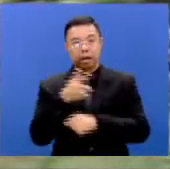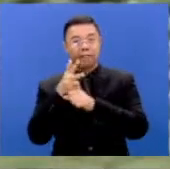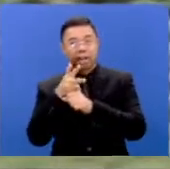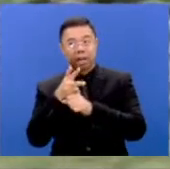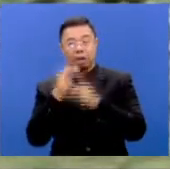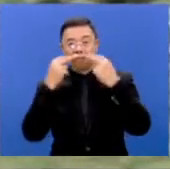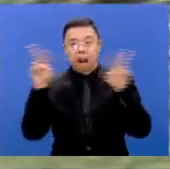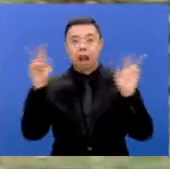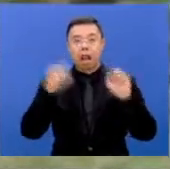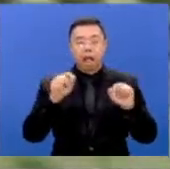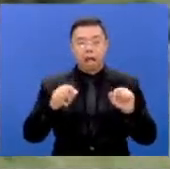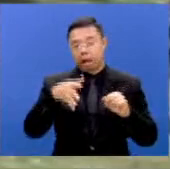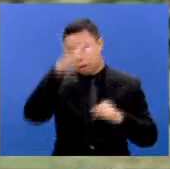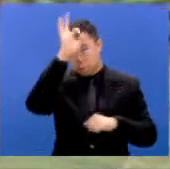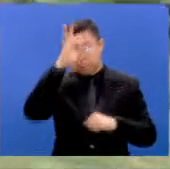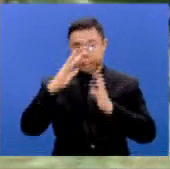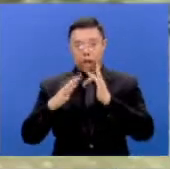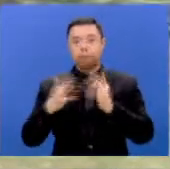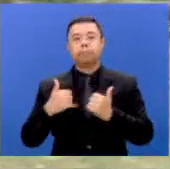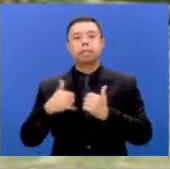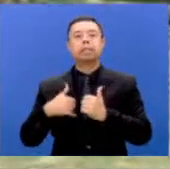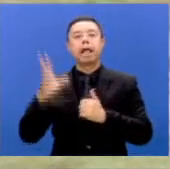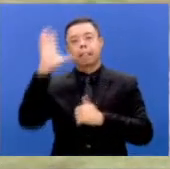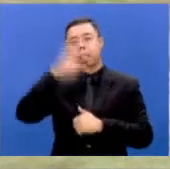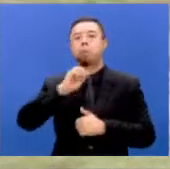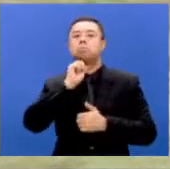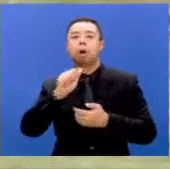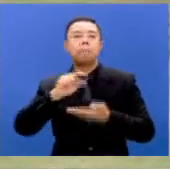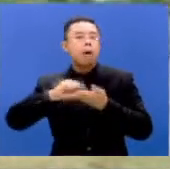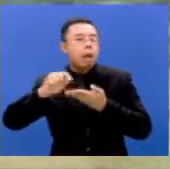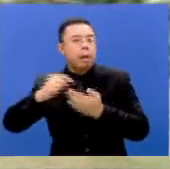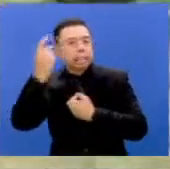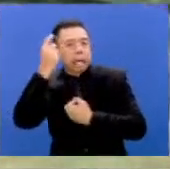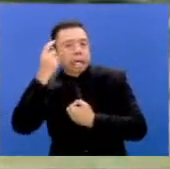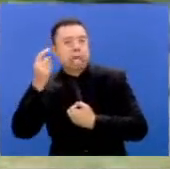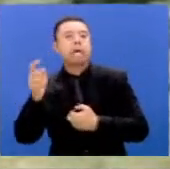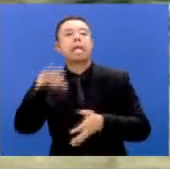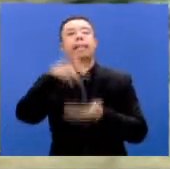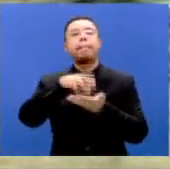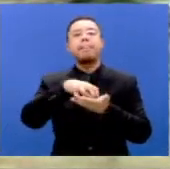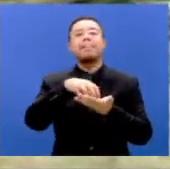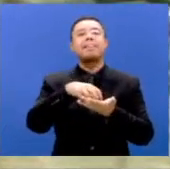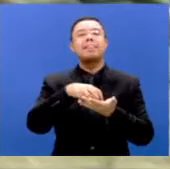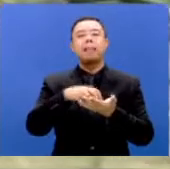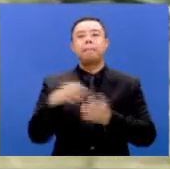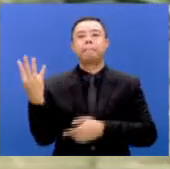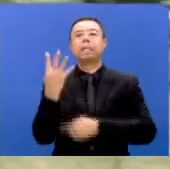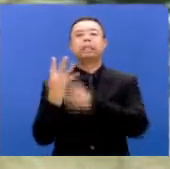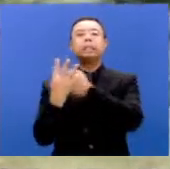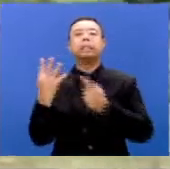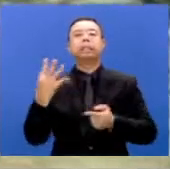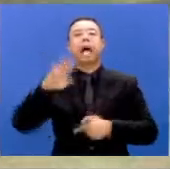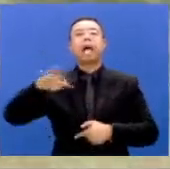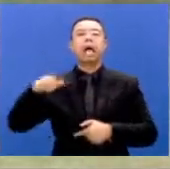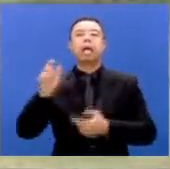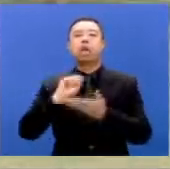beredar saat Res KM porres Cianjur berhasil mengidentifikasi para pelaku dan lokasi kejadian ini Empat pelaku adalah pelajar yang masih